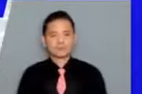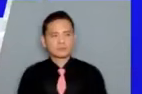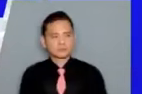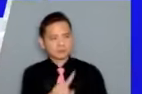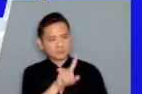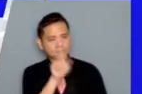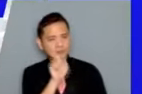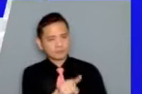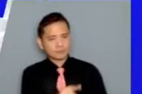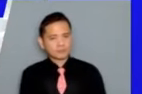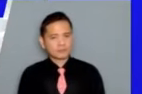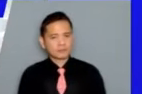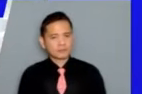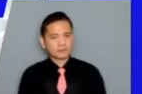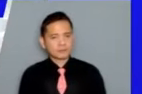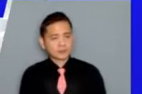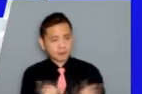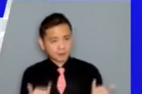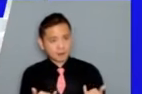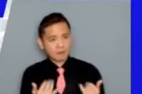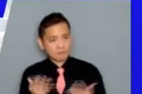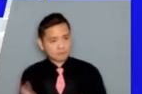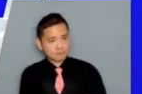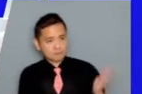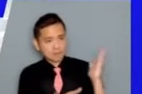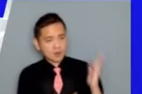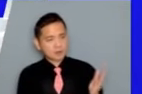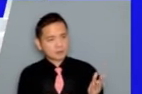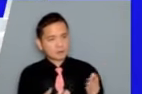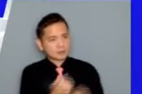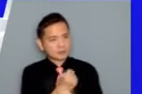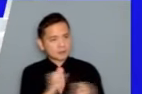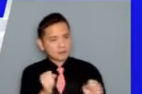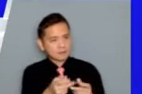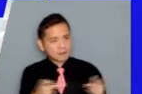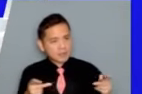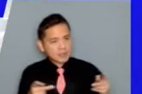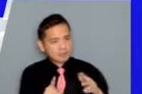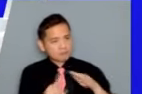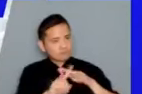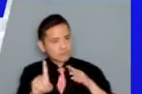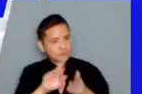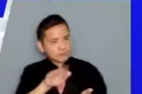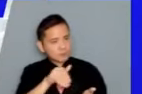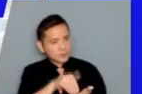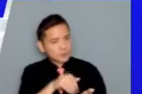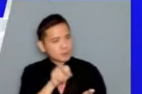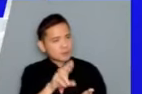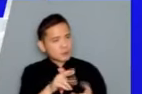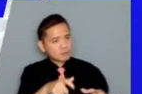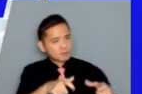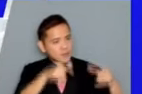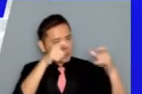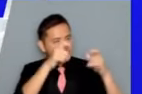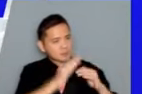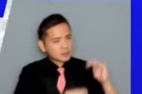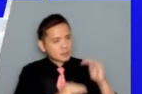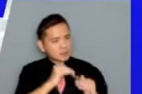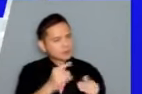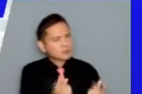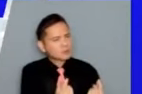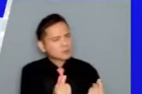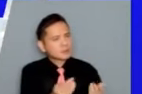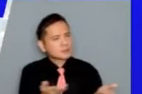at dinala sa evacuation center o nanatili lang sa gusali? Bali, nung time na after po nung napakalakas na